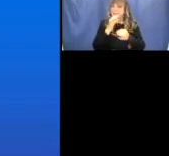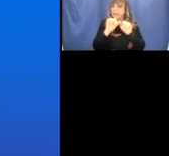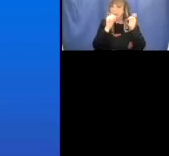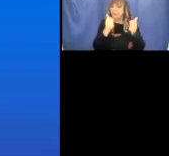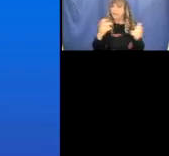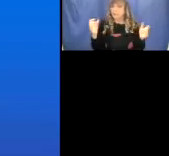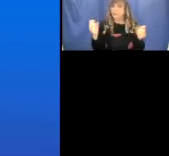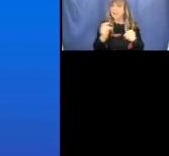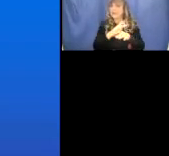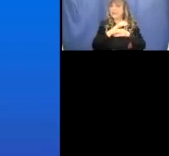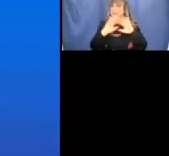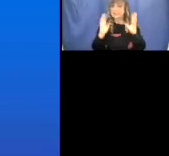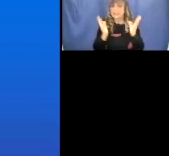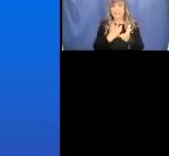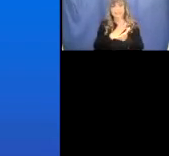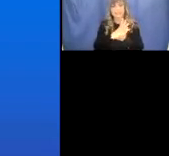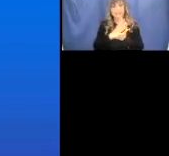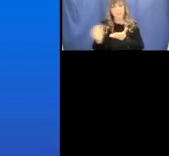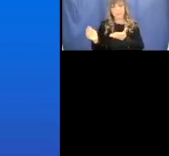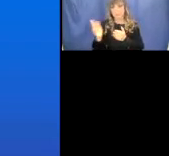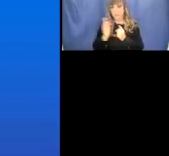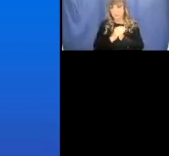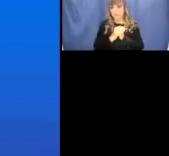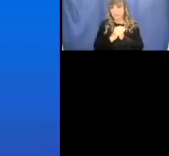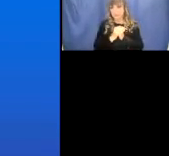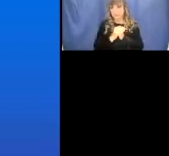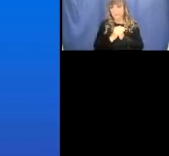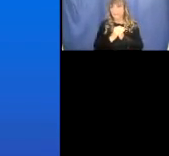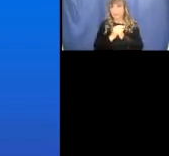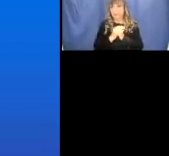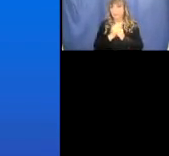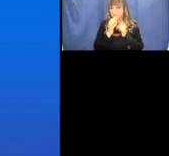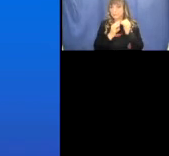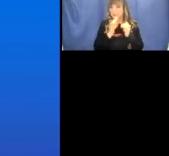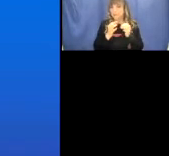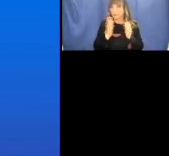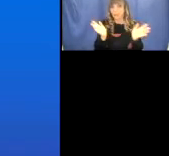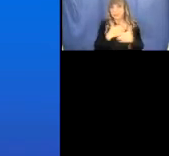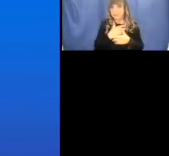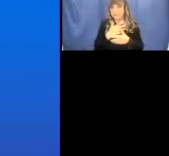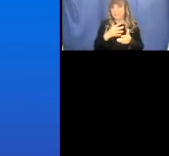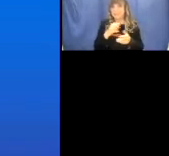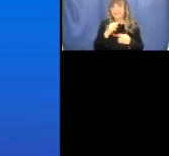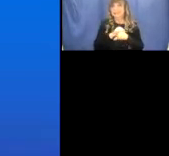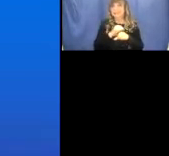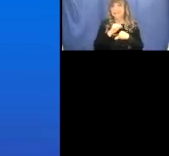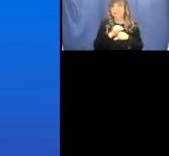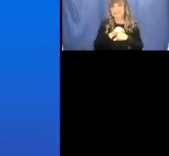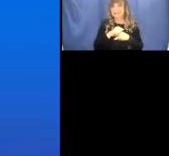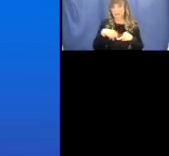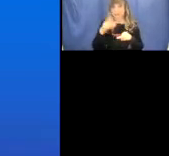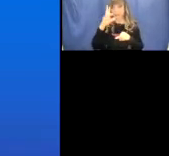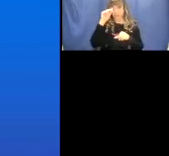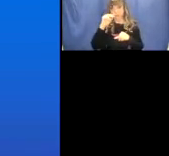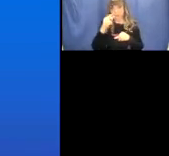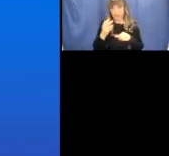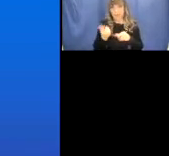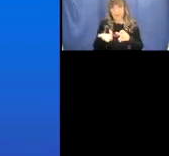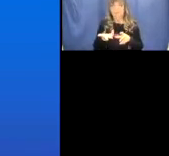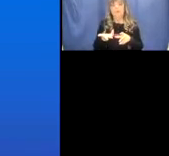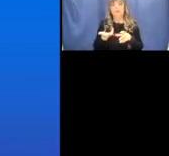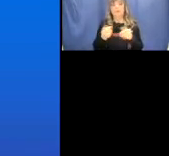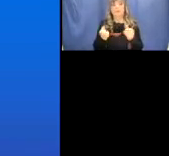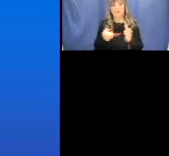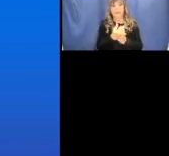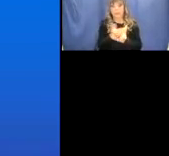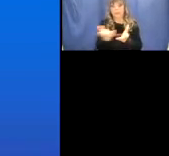forme di tutti i cristalli conosciuti e in natura questa definizione